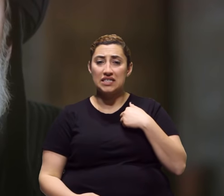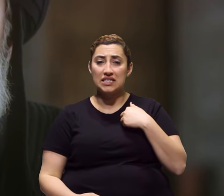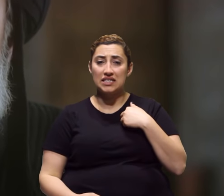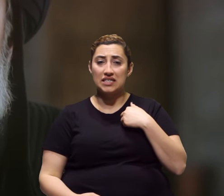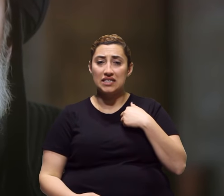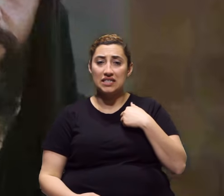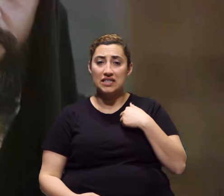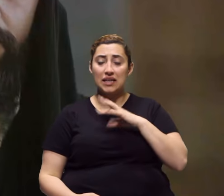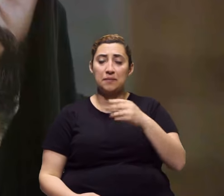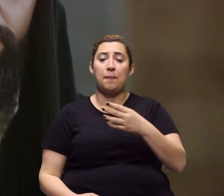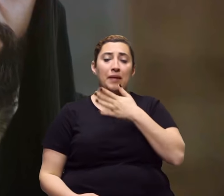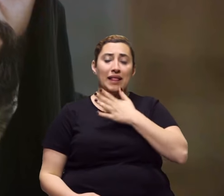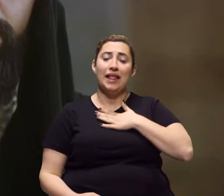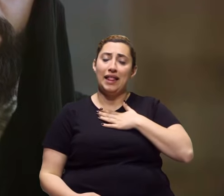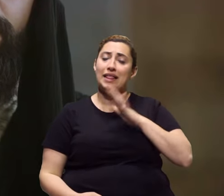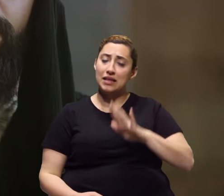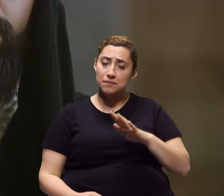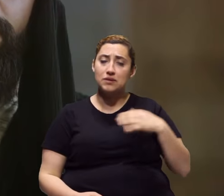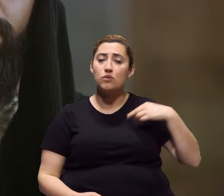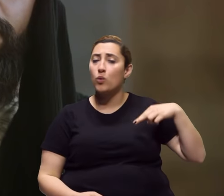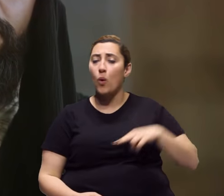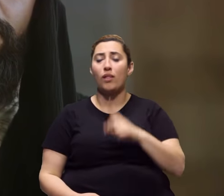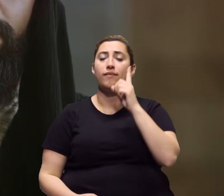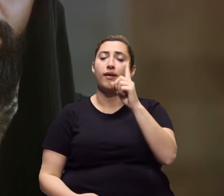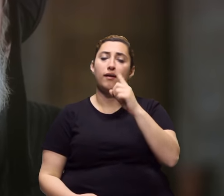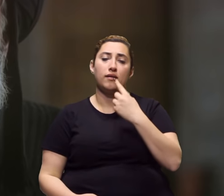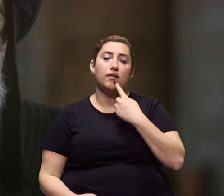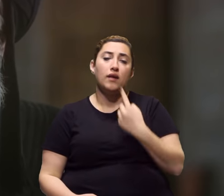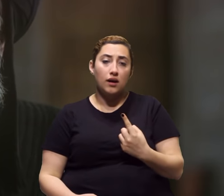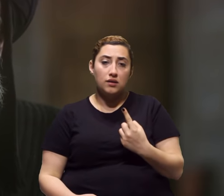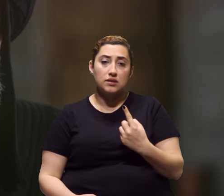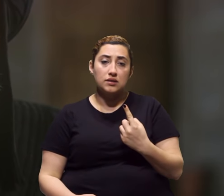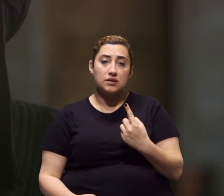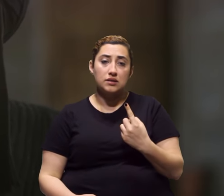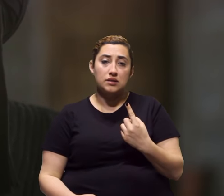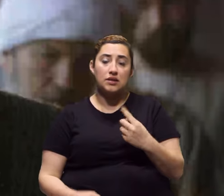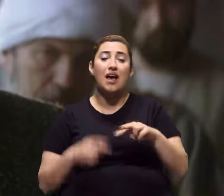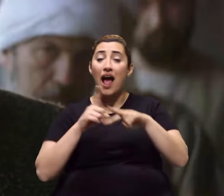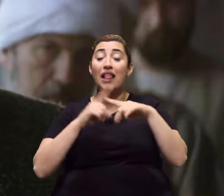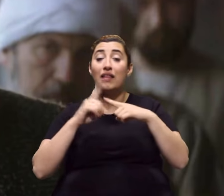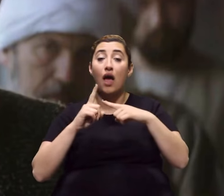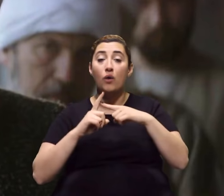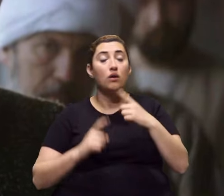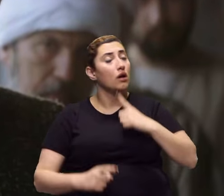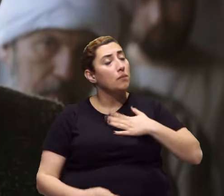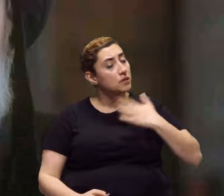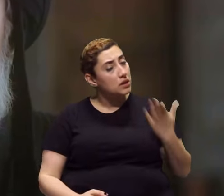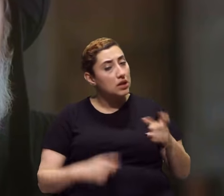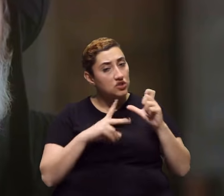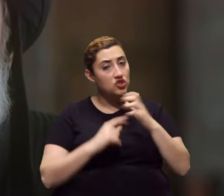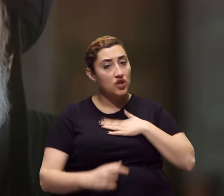vahdet ehliyiz. Yol birdir. Ali Taygu. Emir buyurun